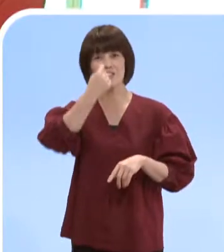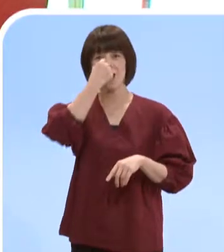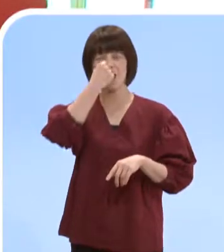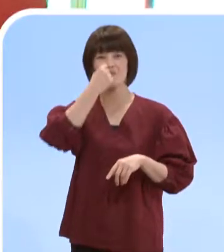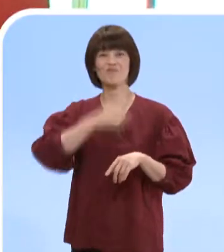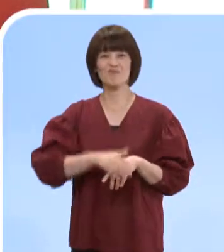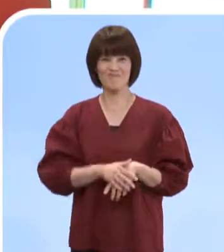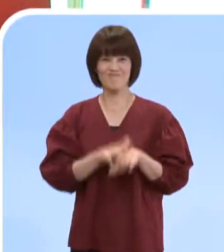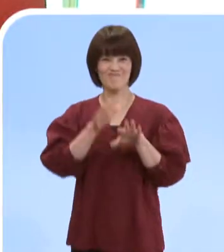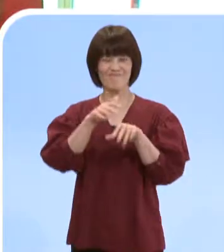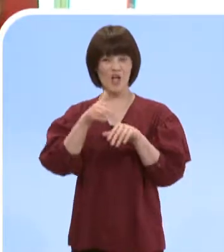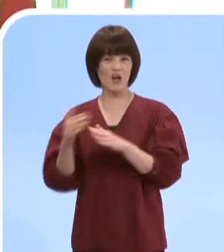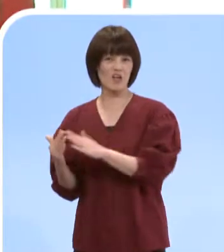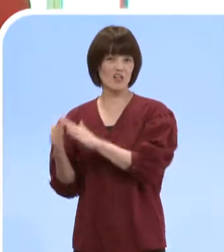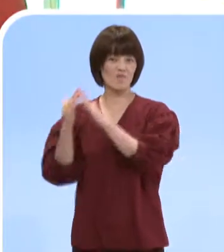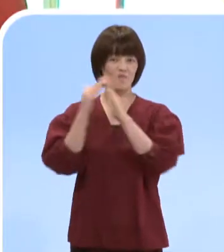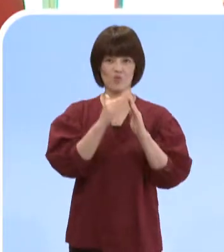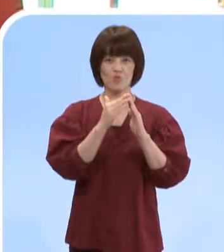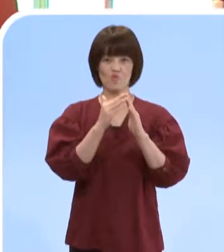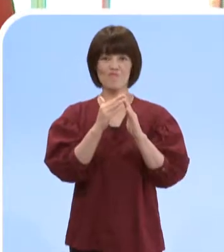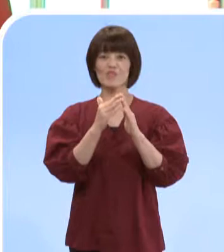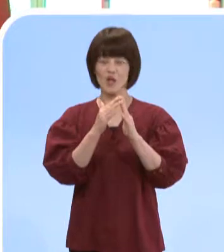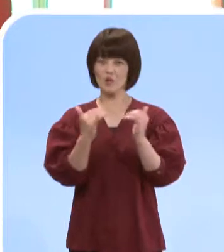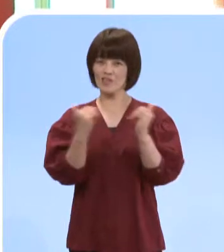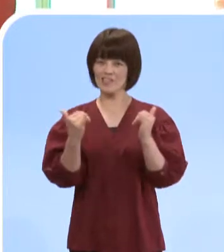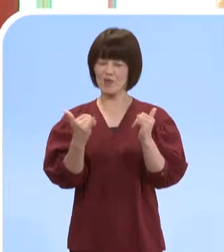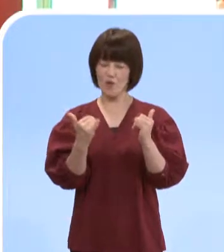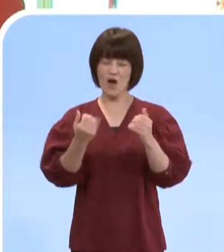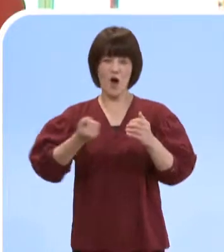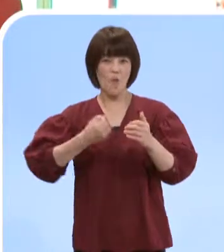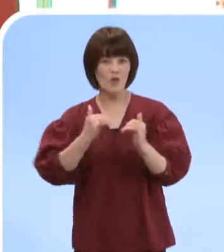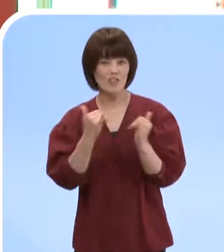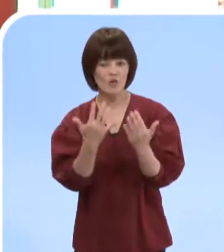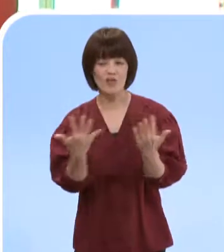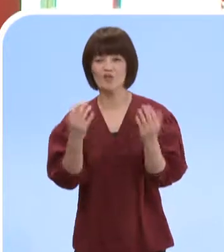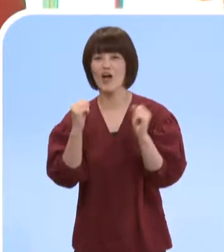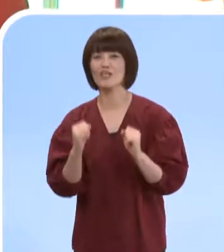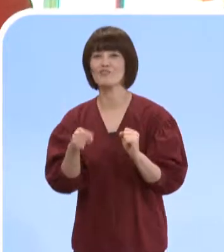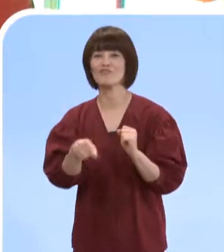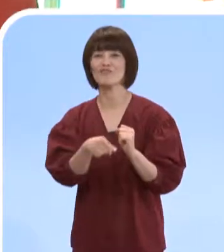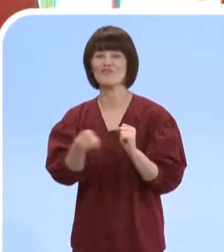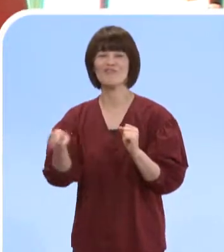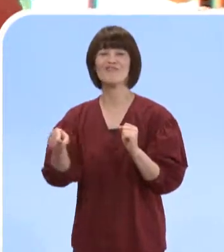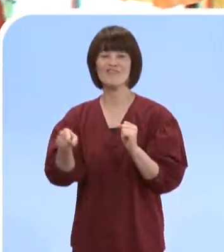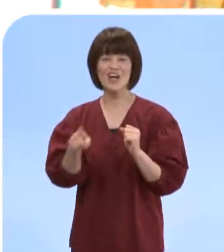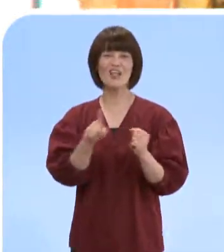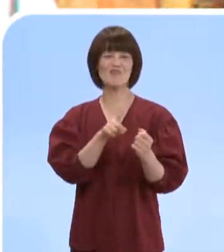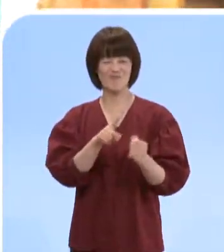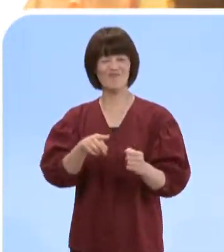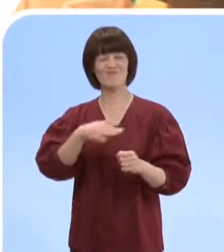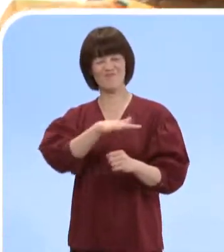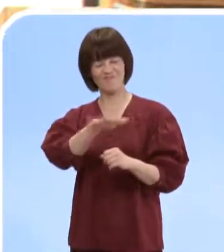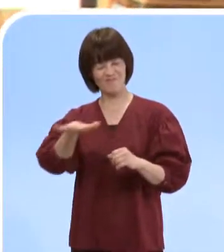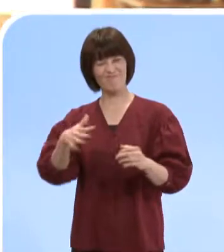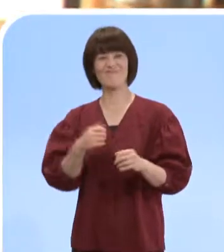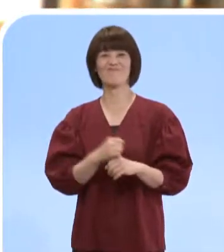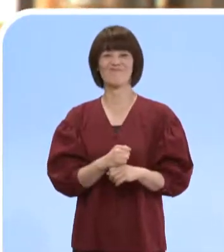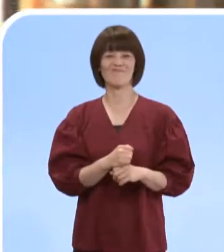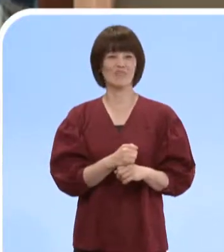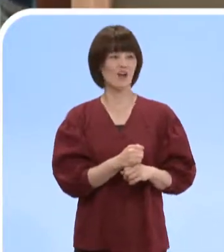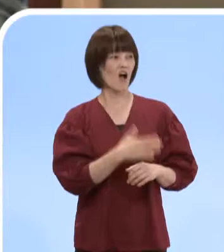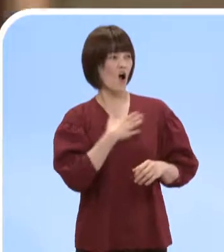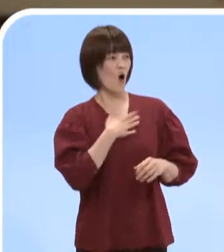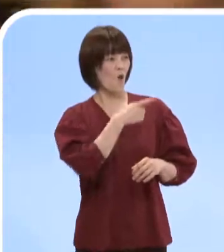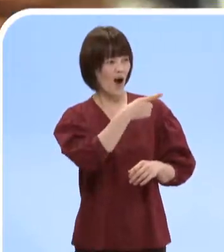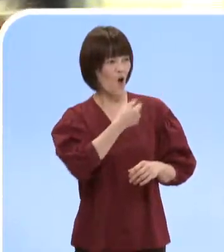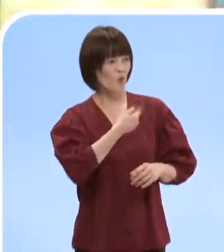田舎に移住して住んで住もうっていう人って割と面白い人が多くて、まあそういう人がね何人かこう周りにもいてはったりとか、